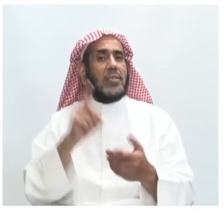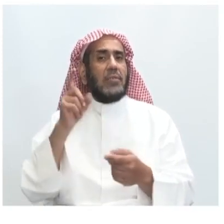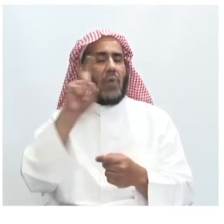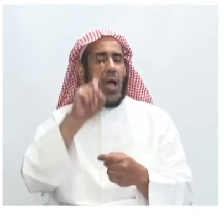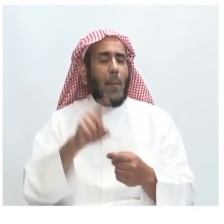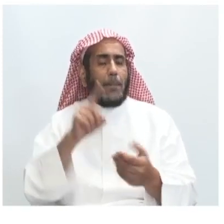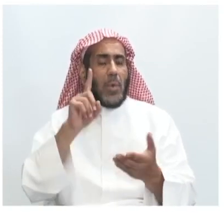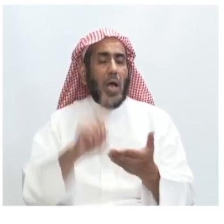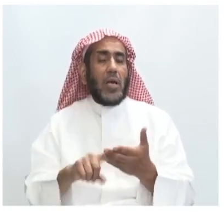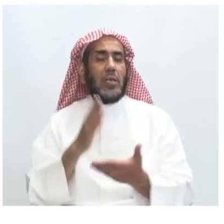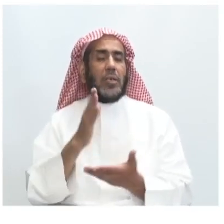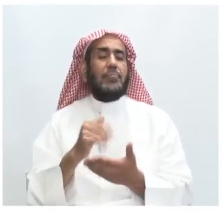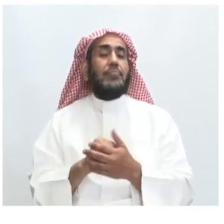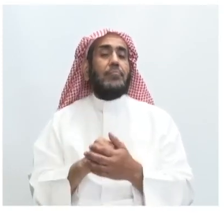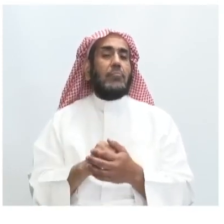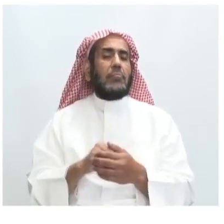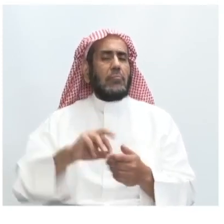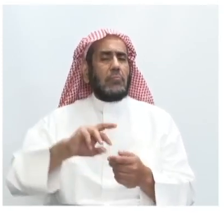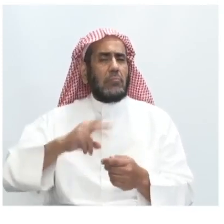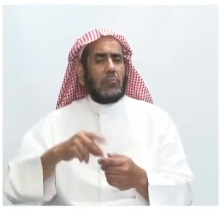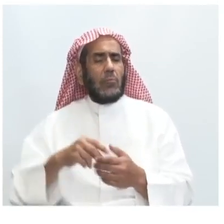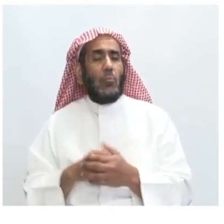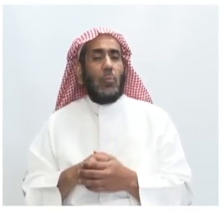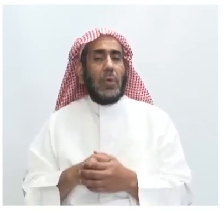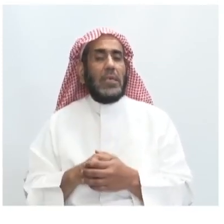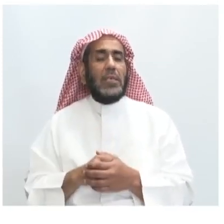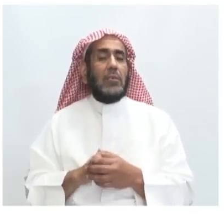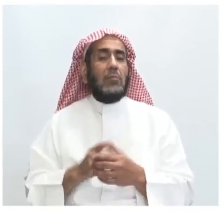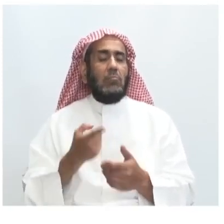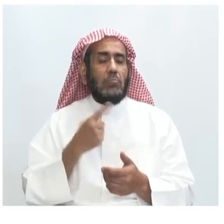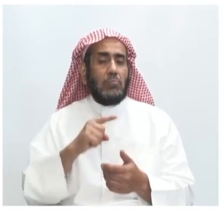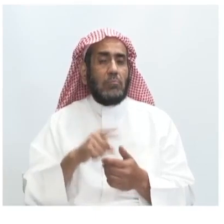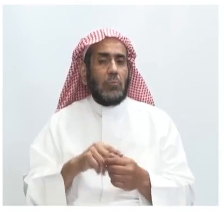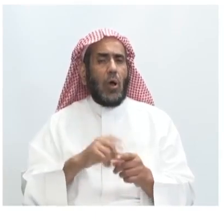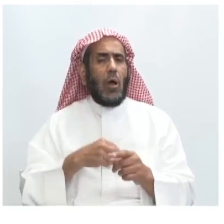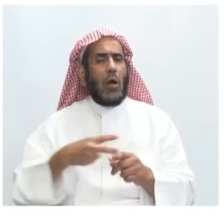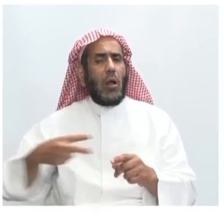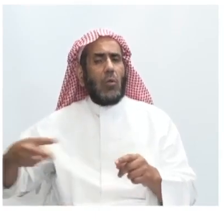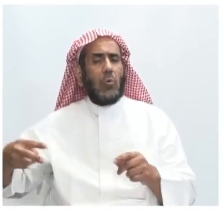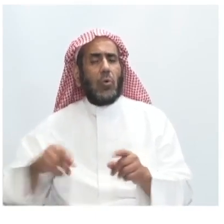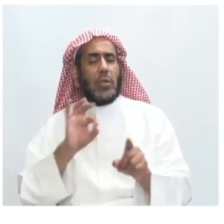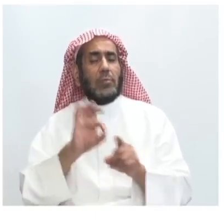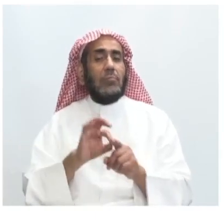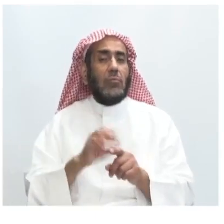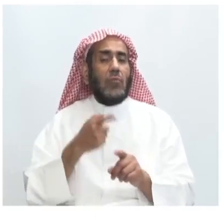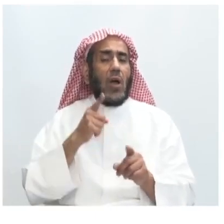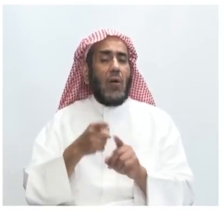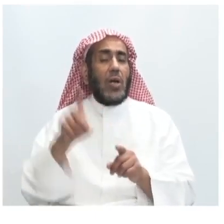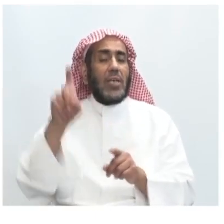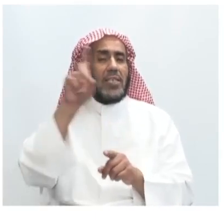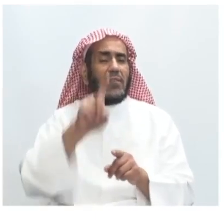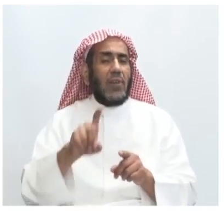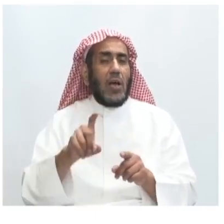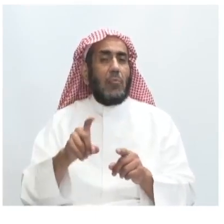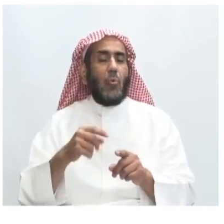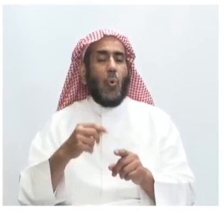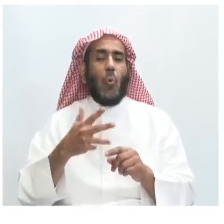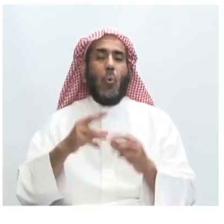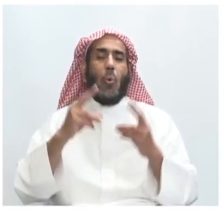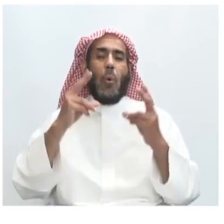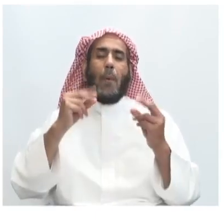فهو استفهام حقيقي واما حين يريد منه اغراضا اخرى فهو استفهام بلاغي